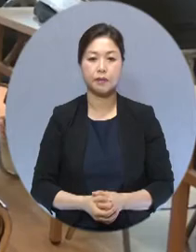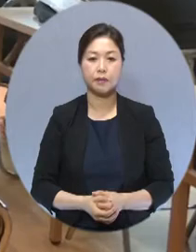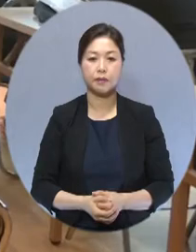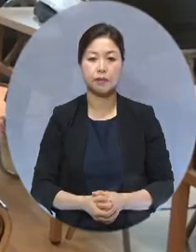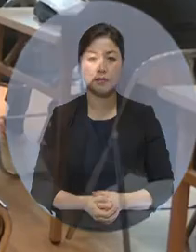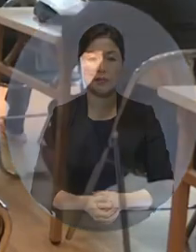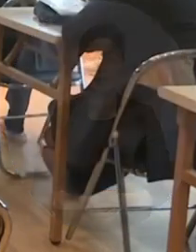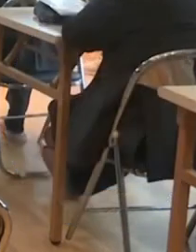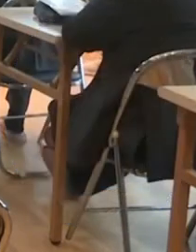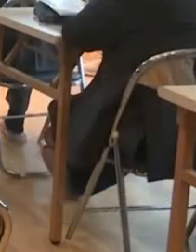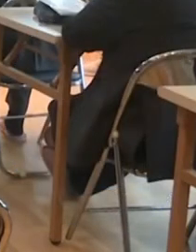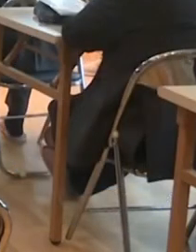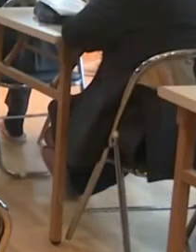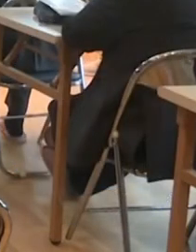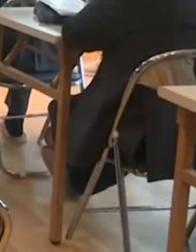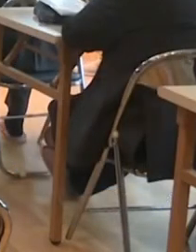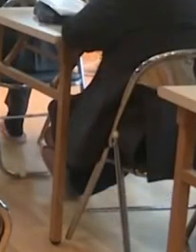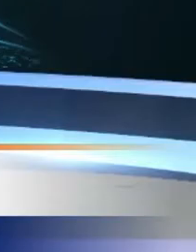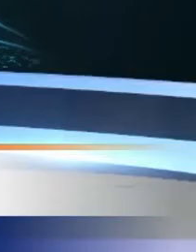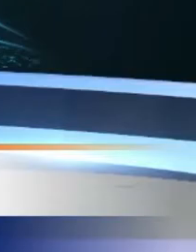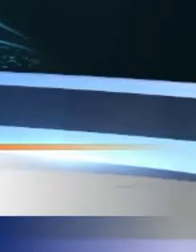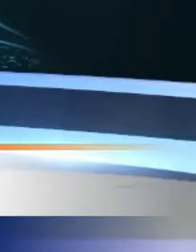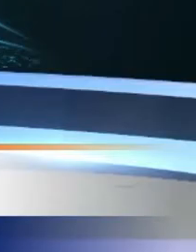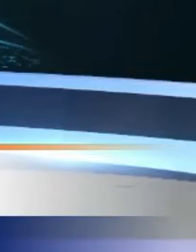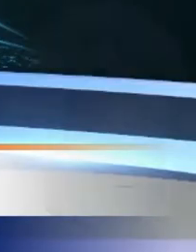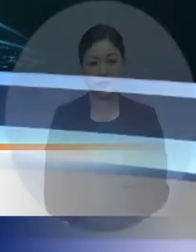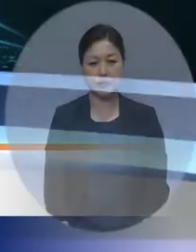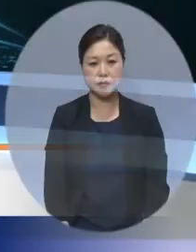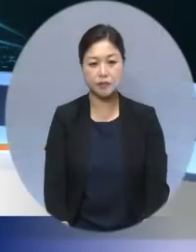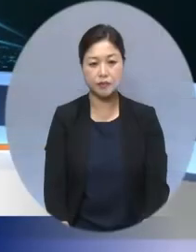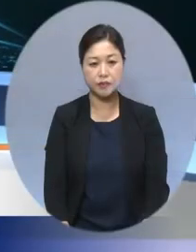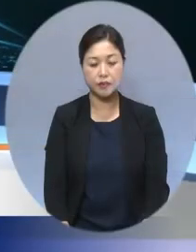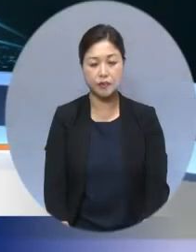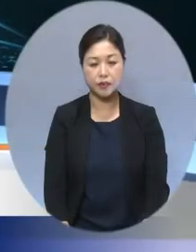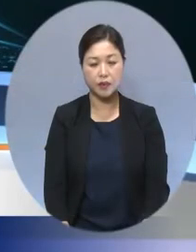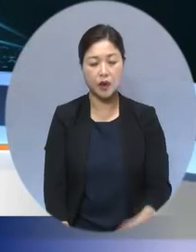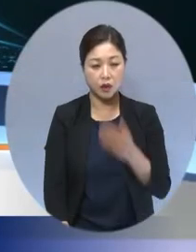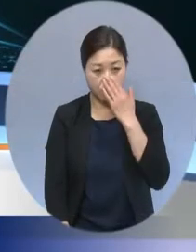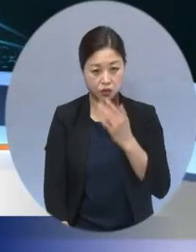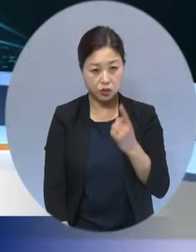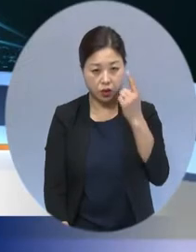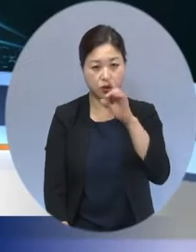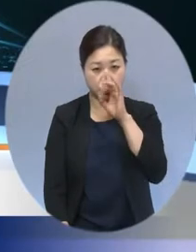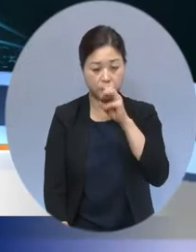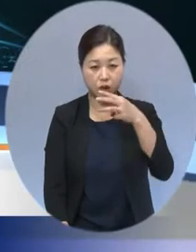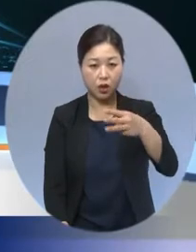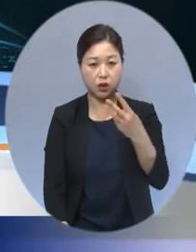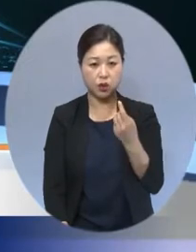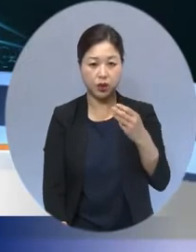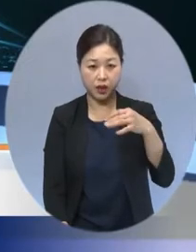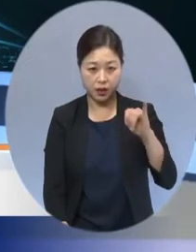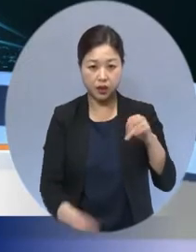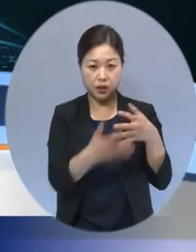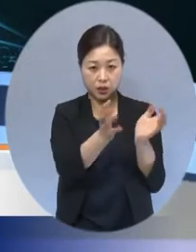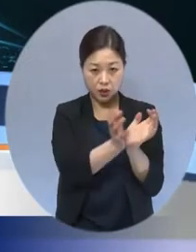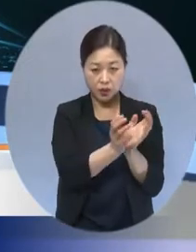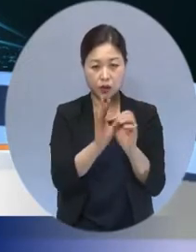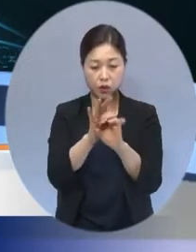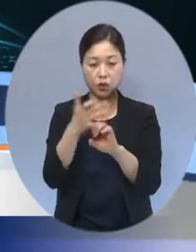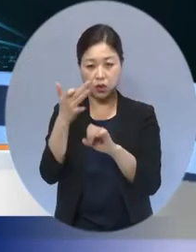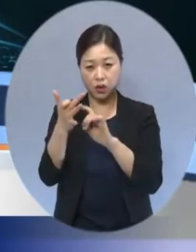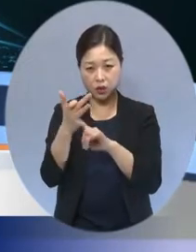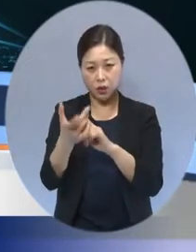복지TV 뉴스 이윤희입니다. 순천 중앙 로타리 클럽이 코로나19의 신속한 치료를 지원할 수